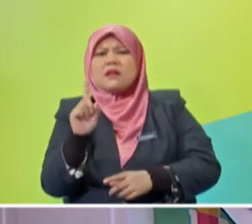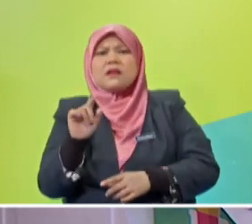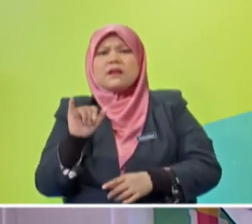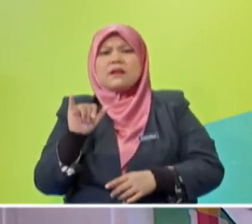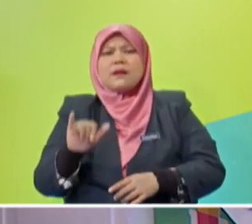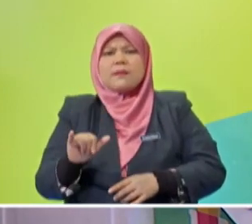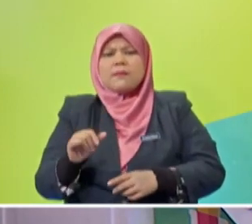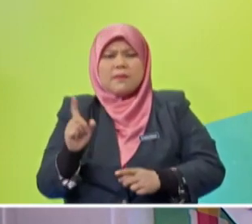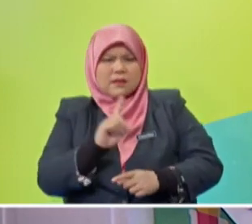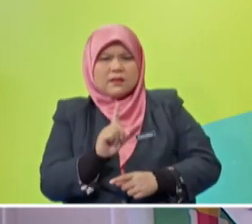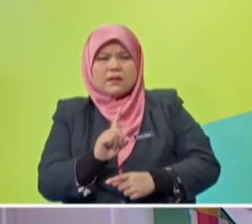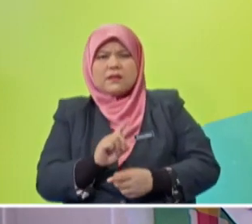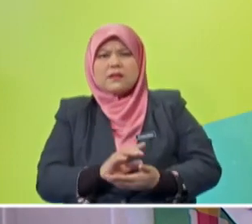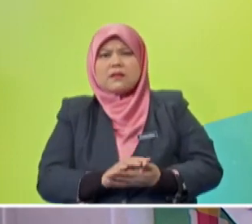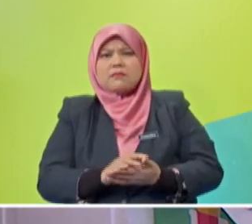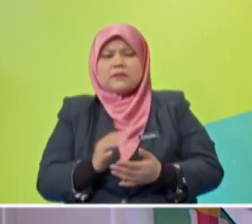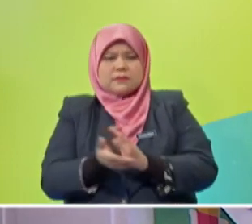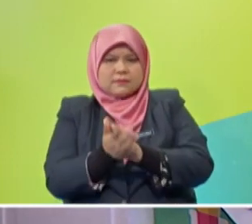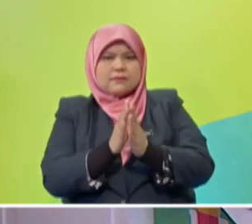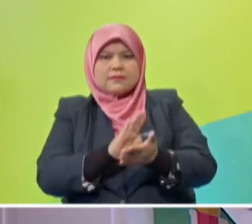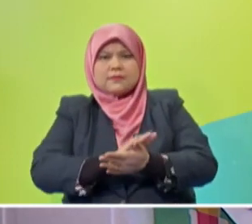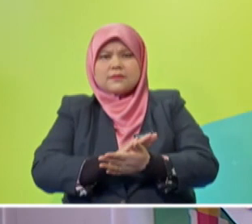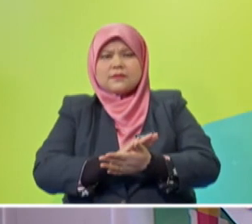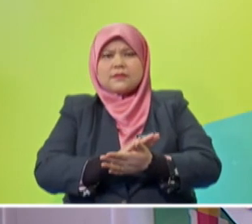dari segi perindustrian ni yang menjadi orang kata apa